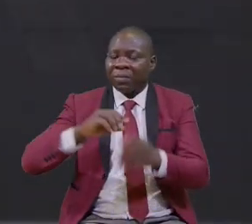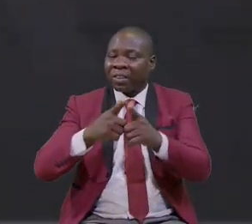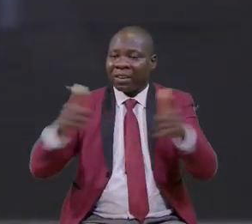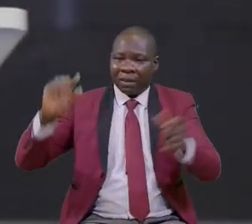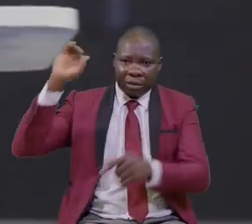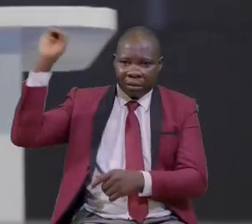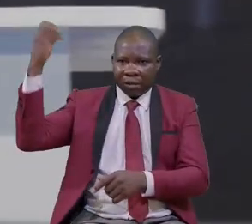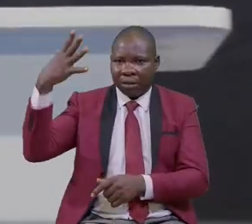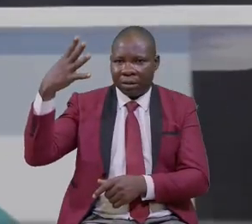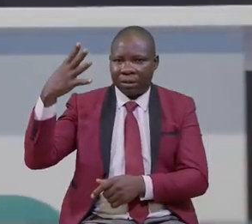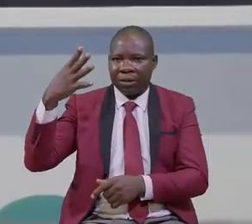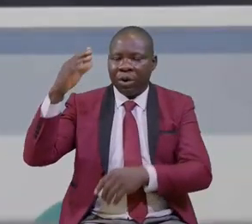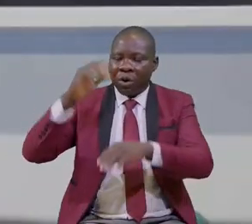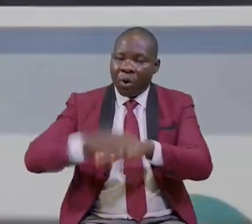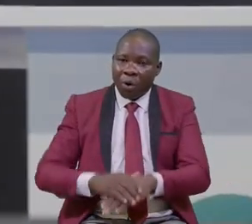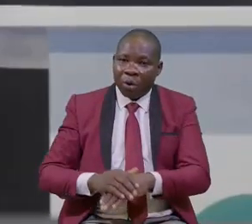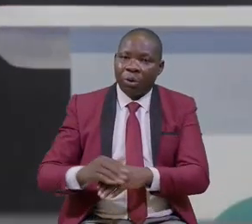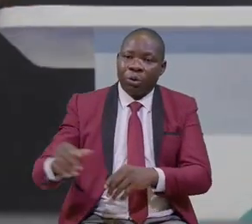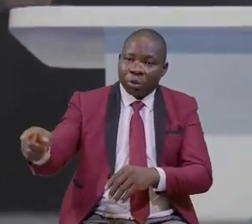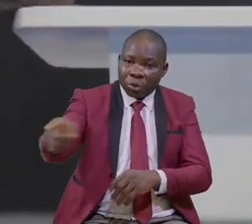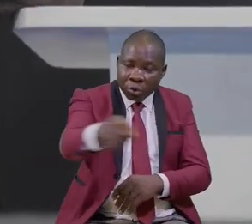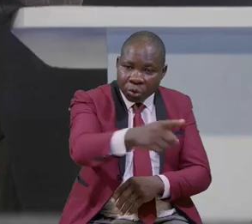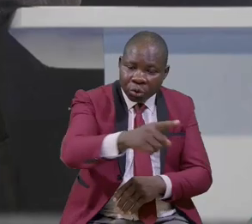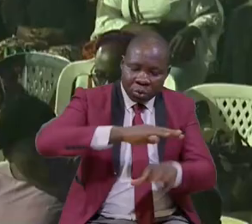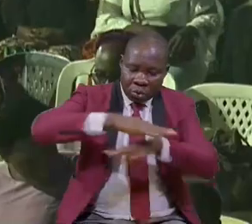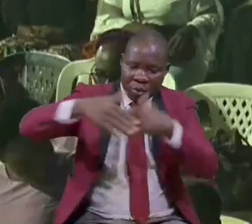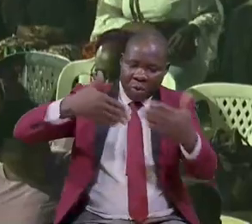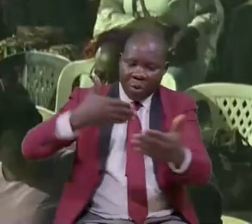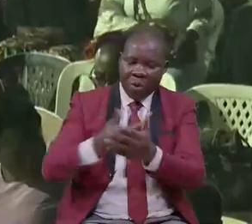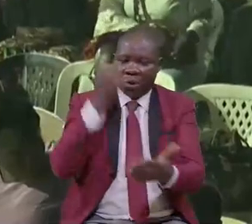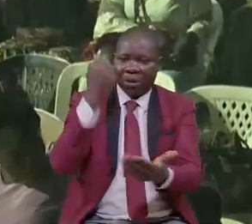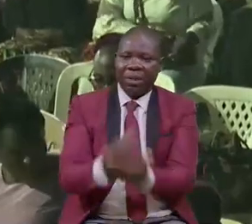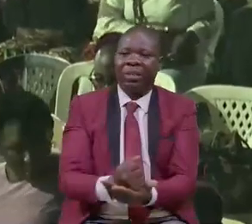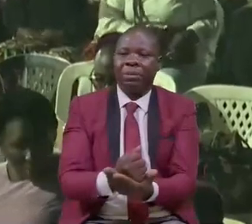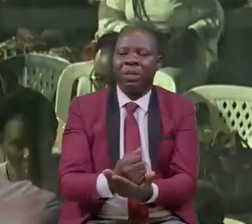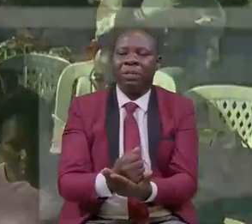grande grâce sur vous